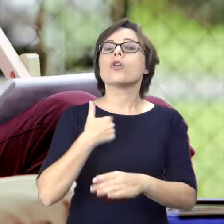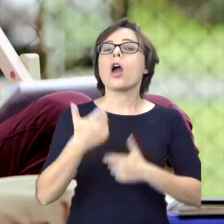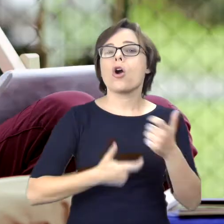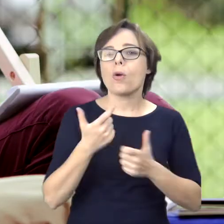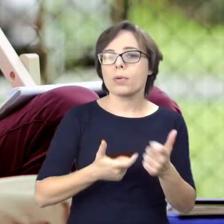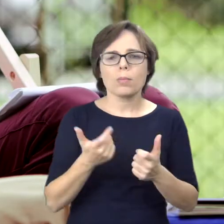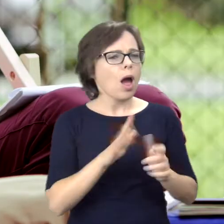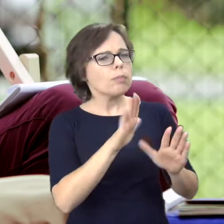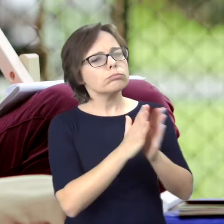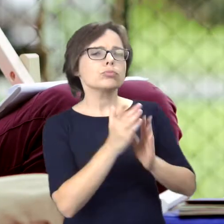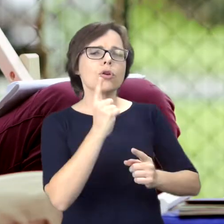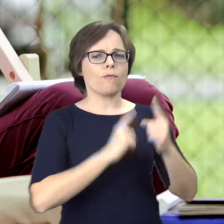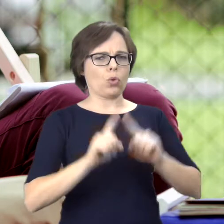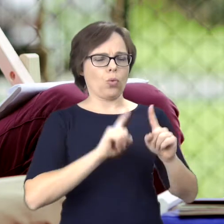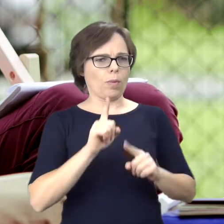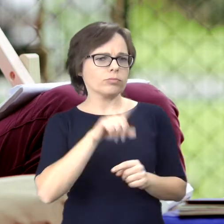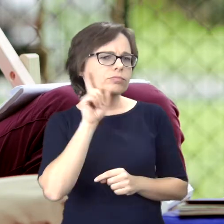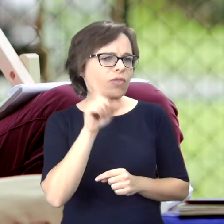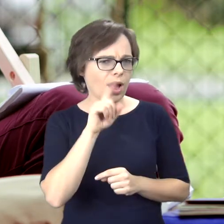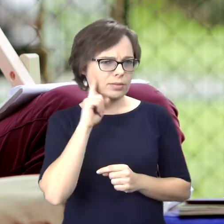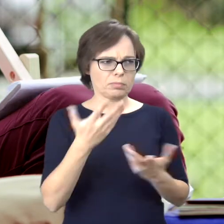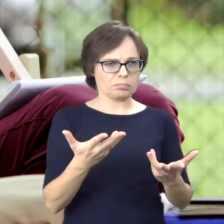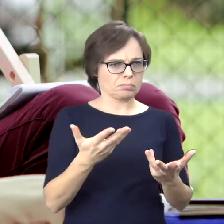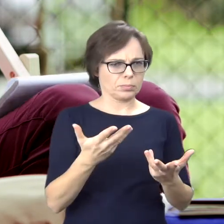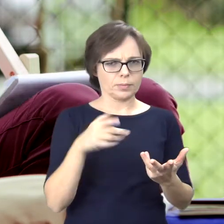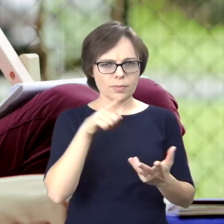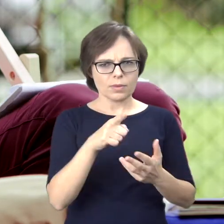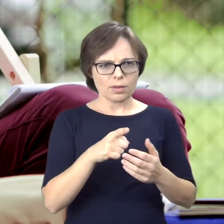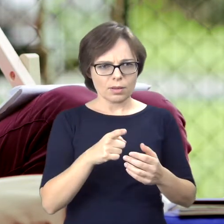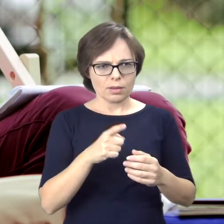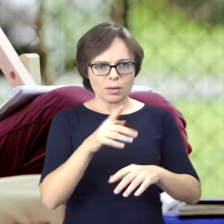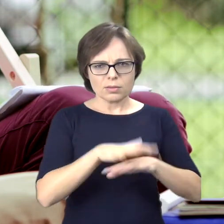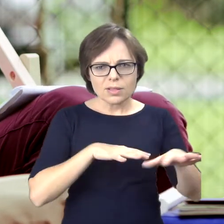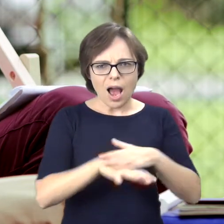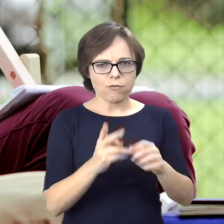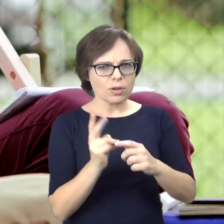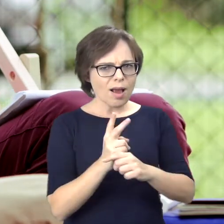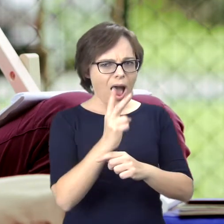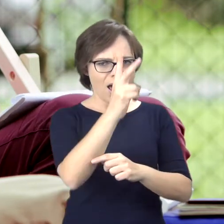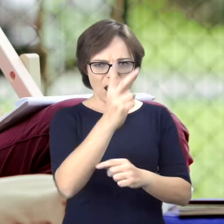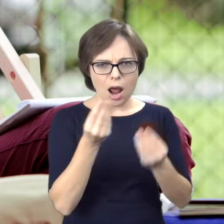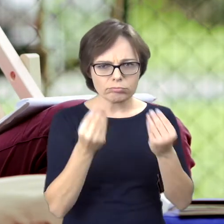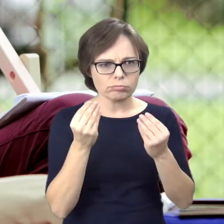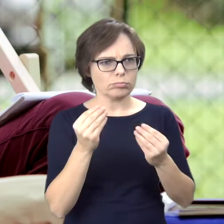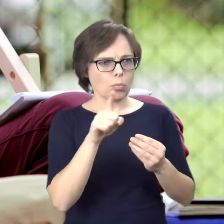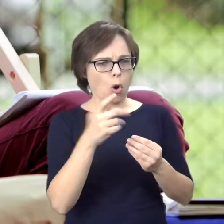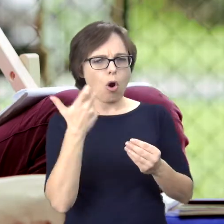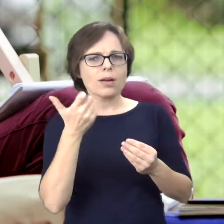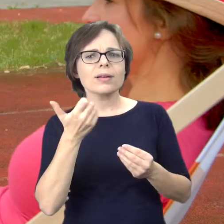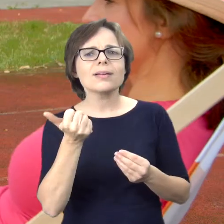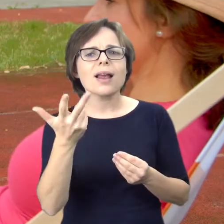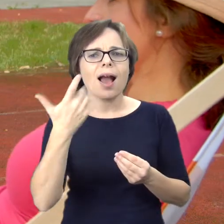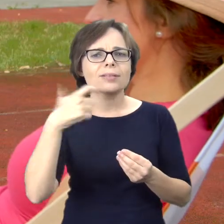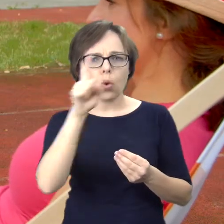nie mogłem robić. Weź mi wytłumacz jedną rzecz, jak to się dzieje, że gość, który gdzieś tam w tej ścieżce zawodowej jest super wysoko, bo ty miałeś sporo ludzi, kilkaset osób pod